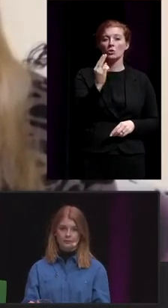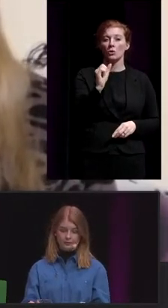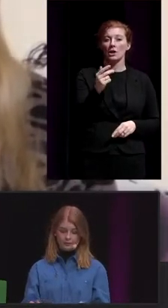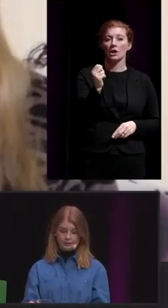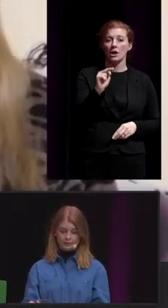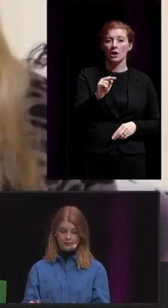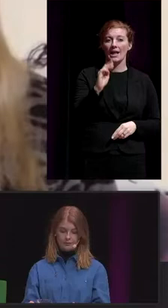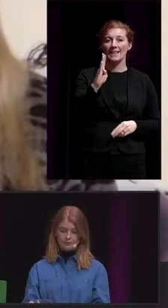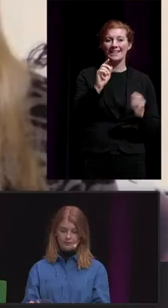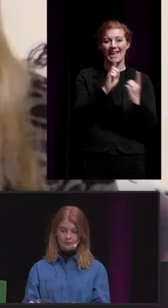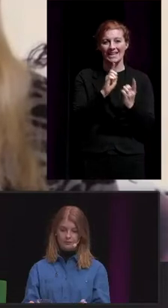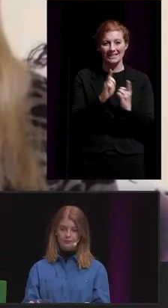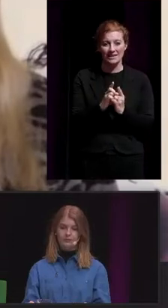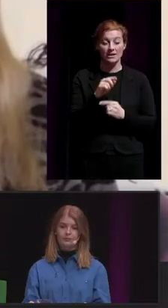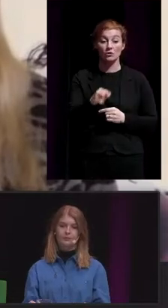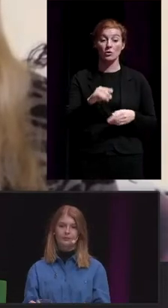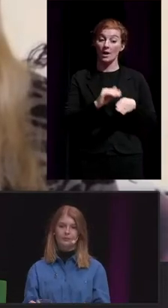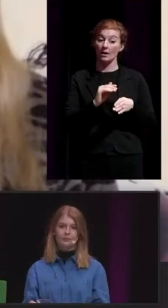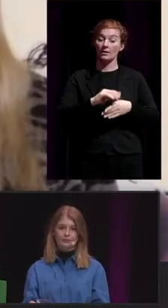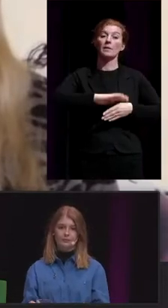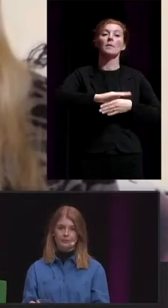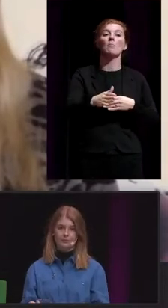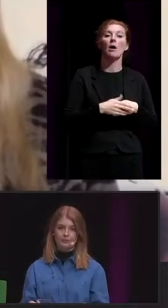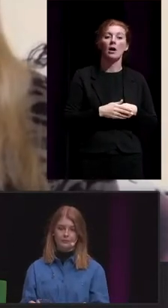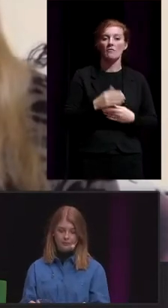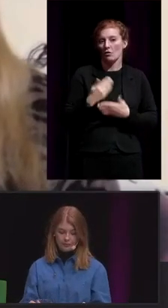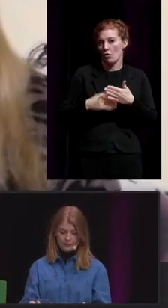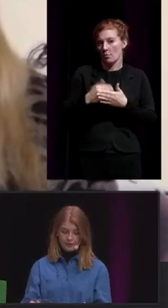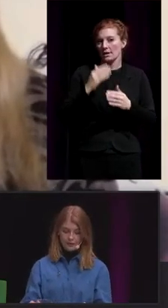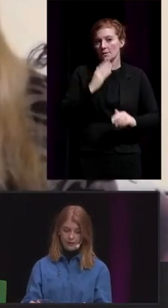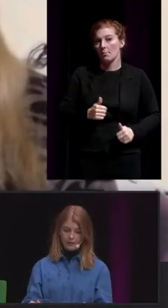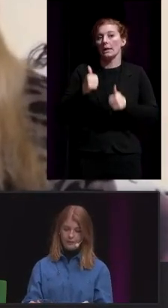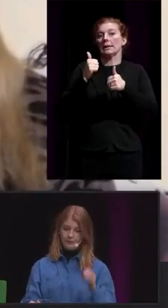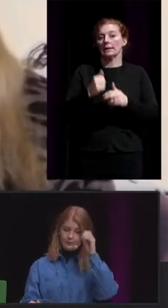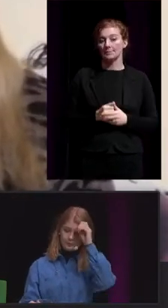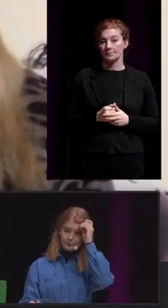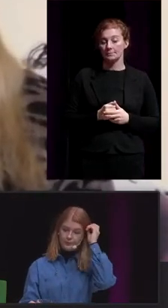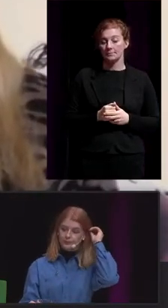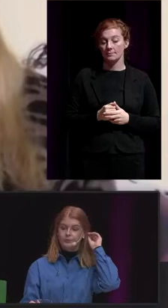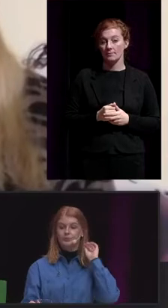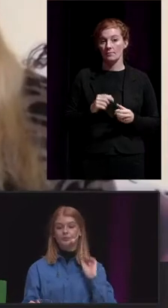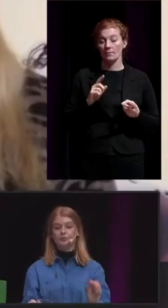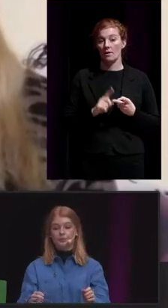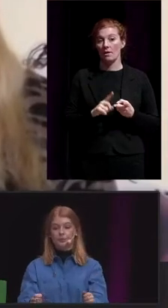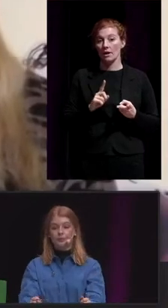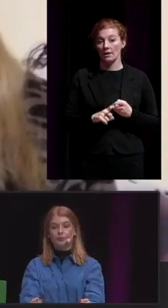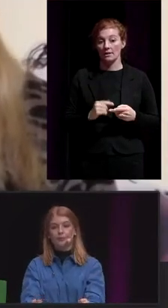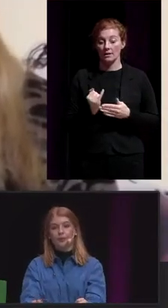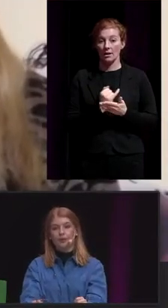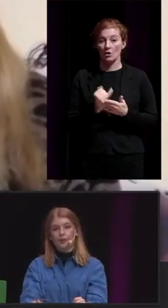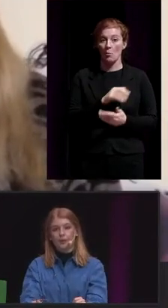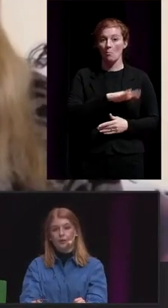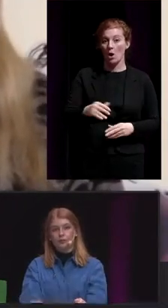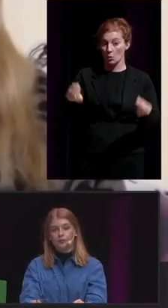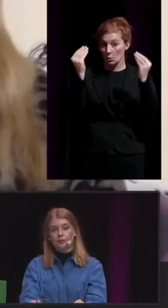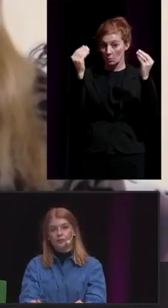ärendet gick tillbaks för vidare beredning. Vi har annat det vi då inom barnutbildningsnämnden såg att det